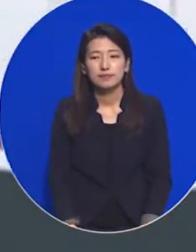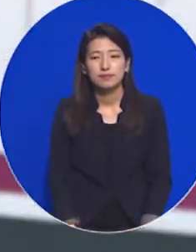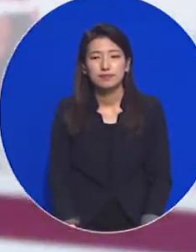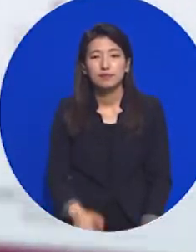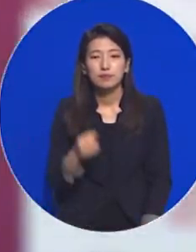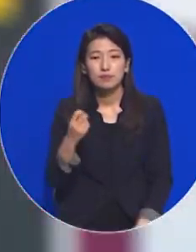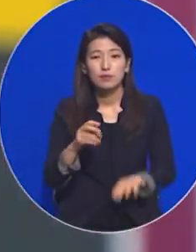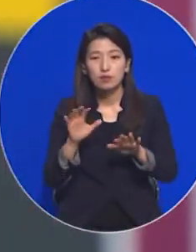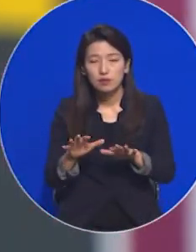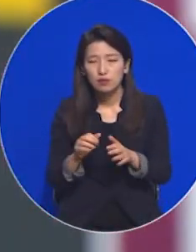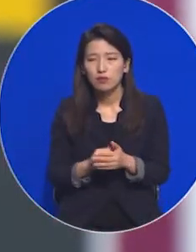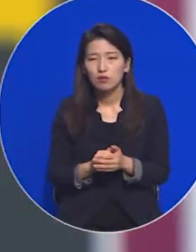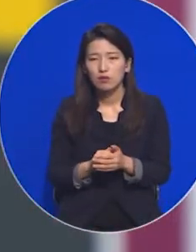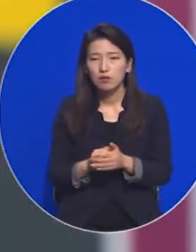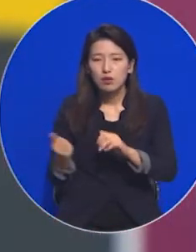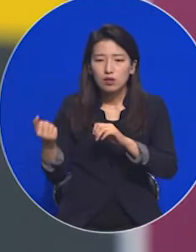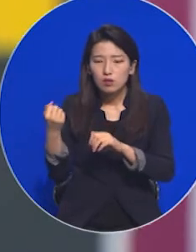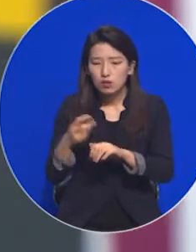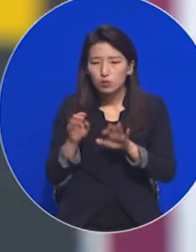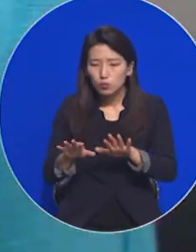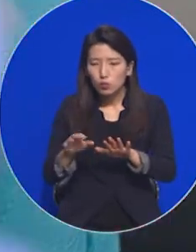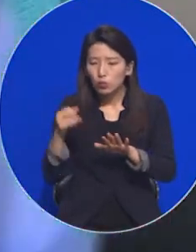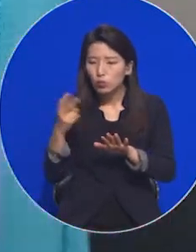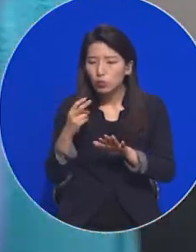사망 중증 사례도 지자체와 함께